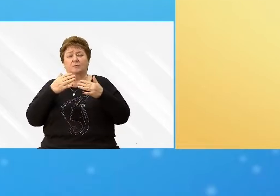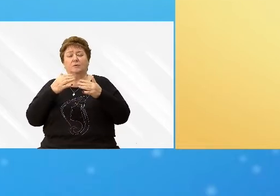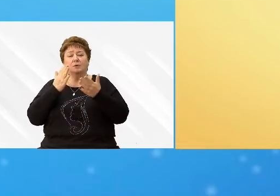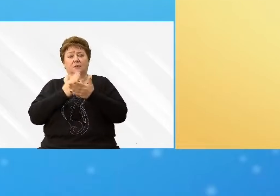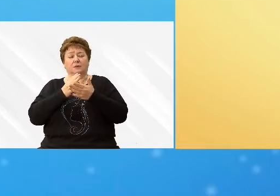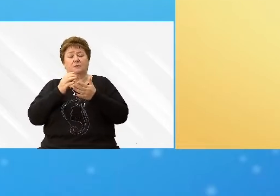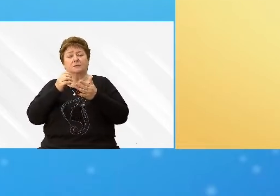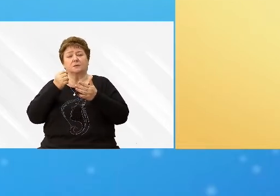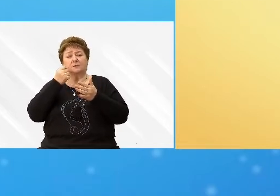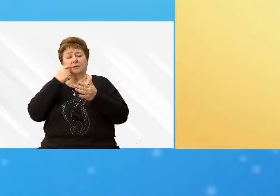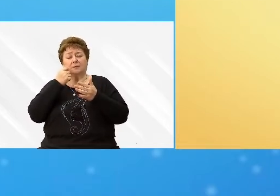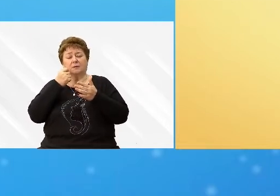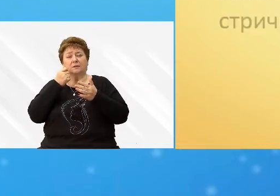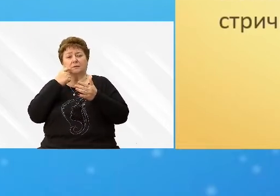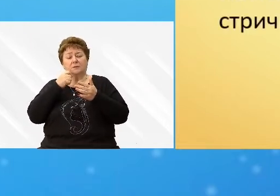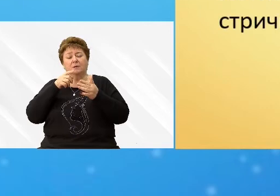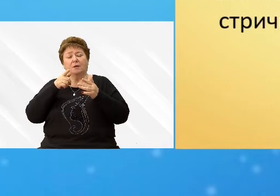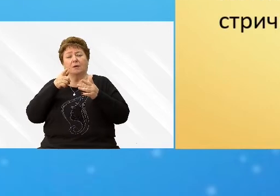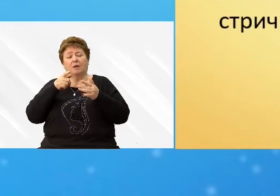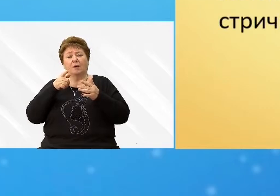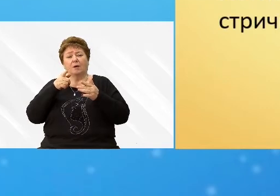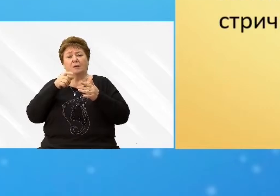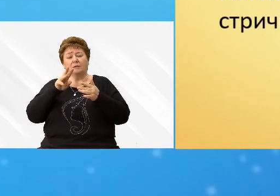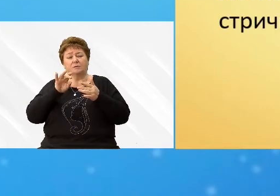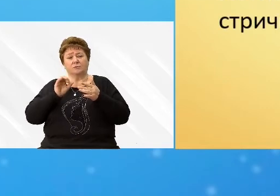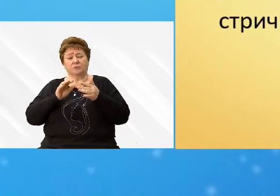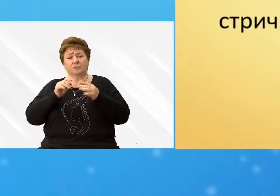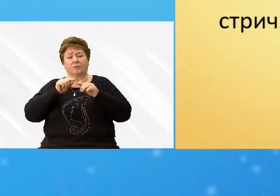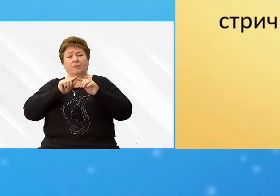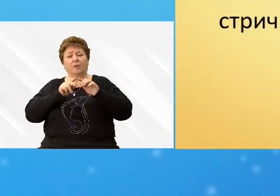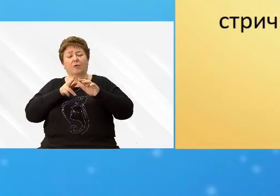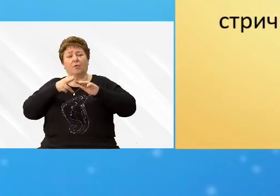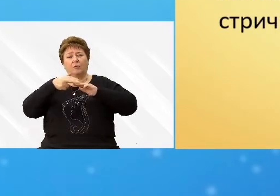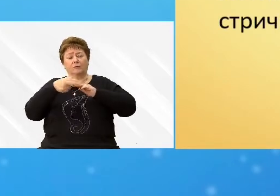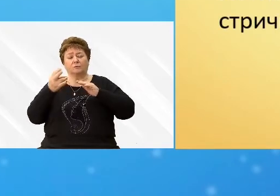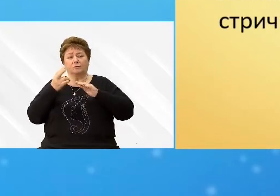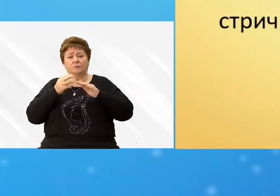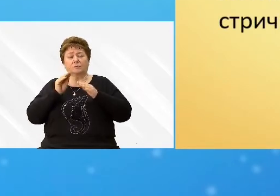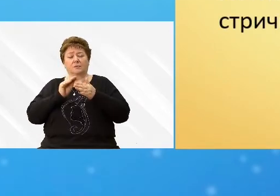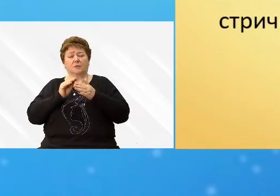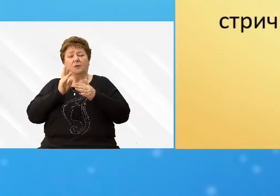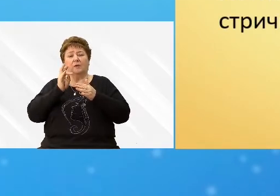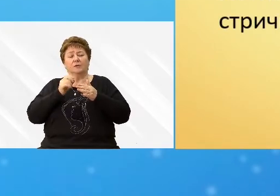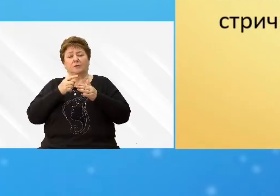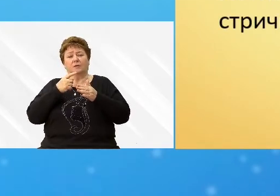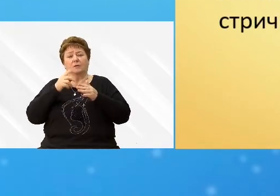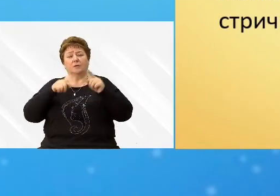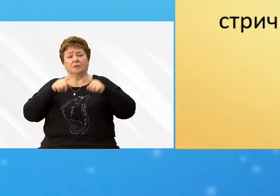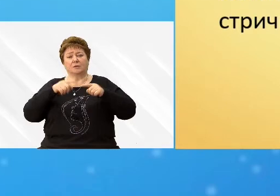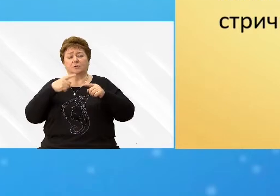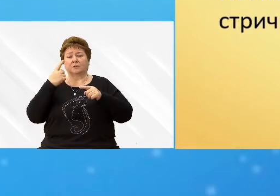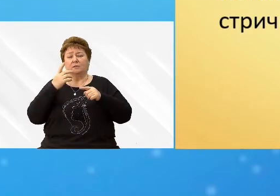глистов ногти на руках и ногах следует встреч не реже одного раза в